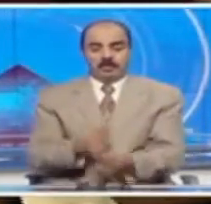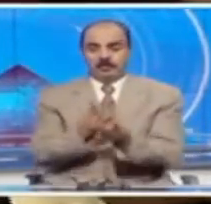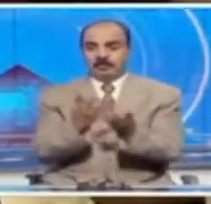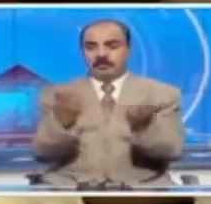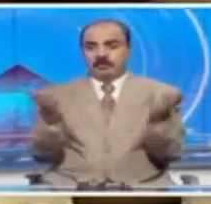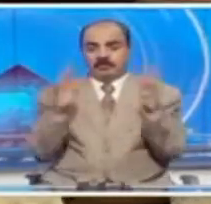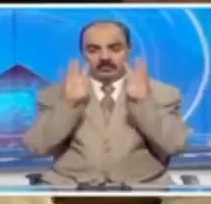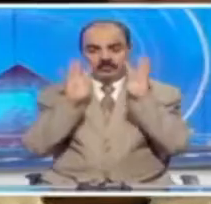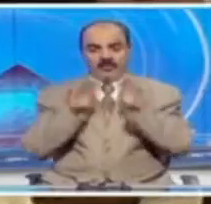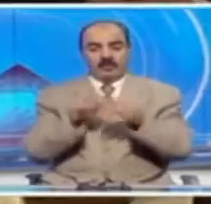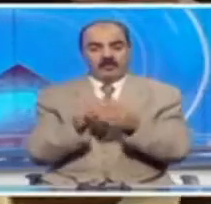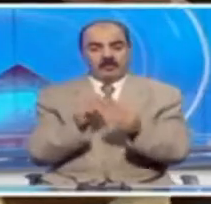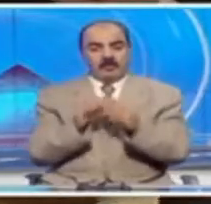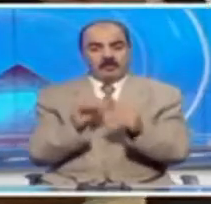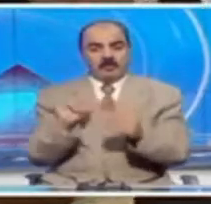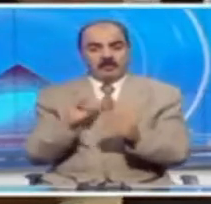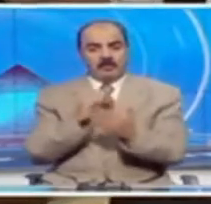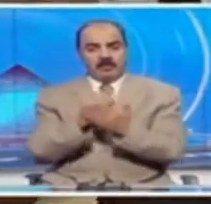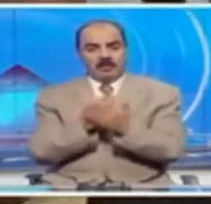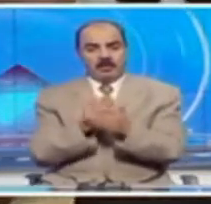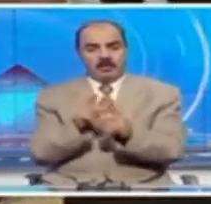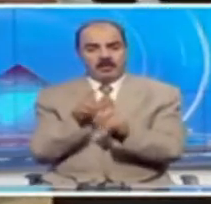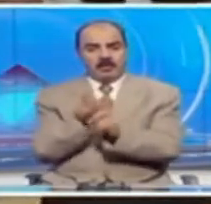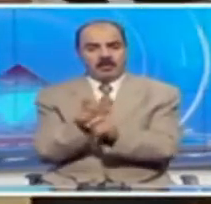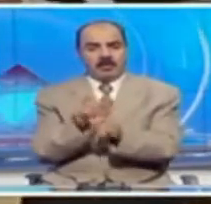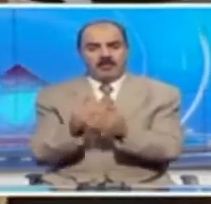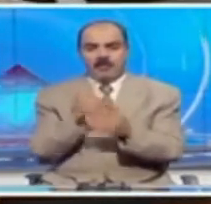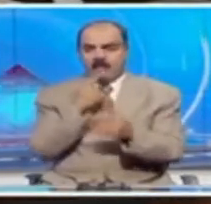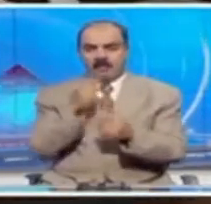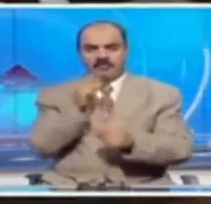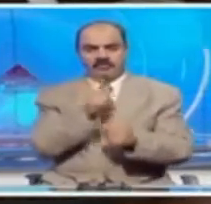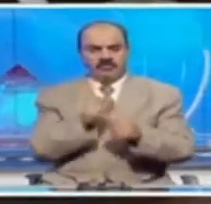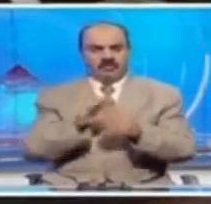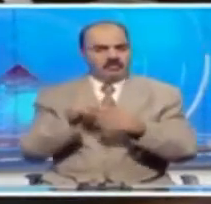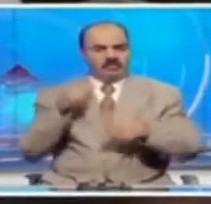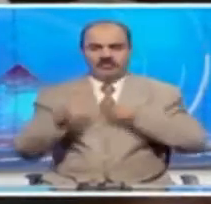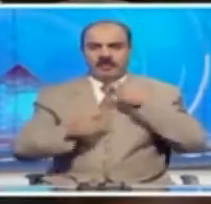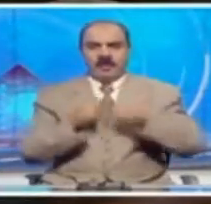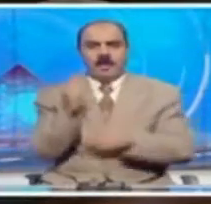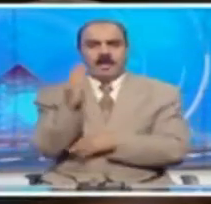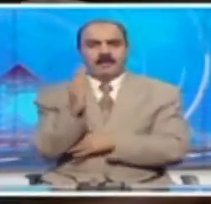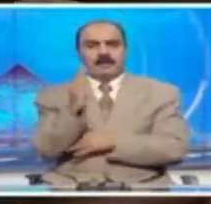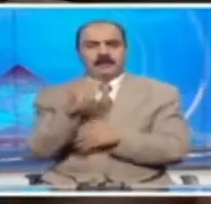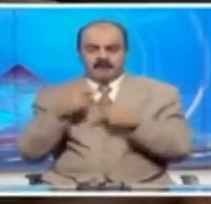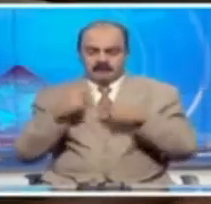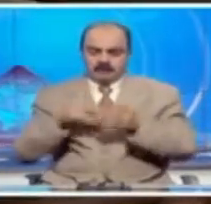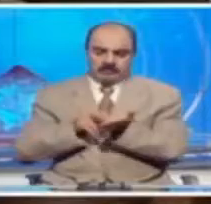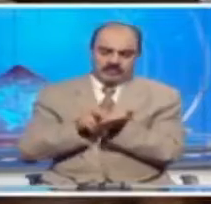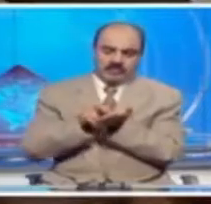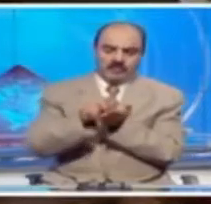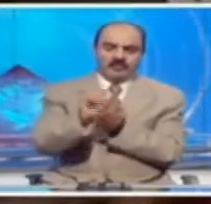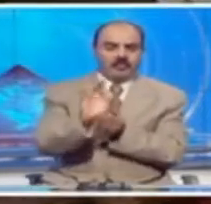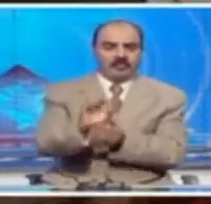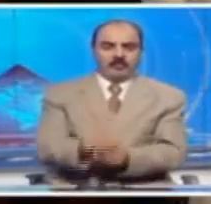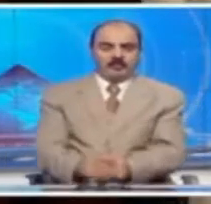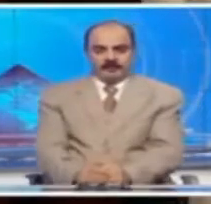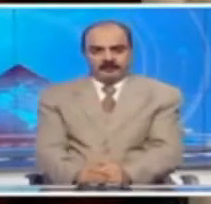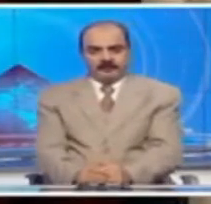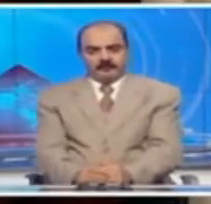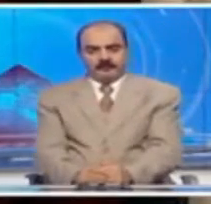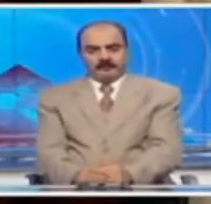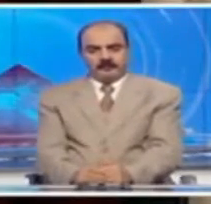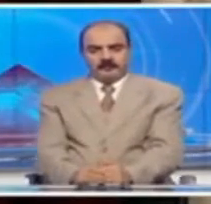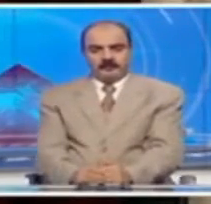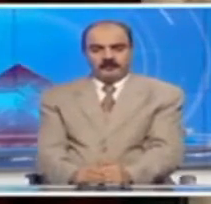الحضور، كدليل على اعتبار مصر المجال العلمي والبحثي ركيزة أساسية في مسيرتها التنموية.